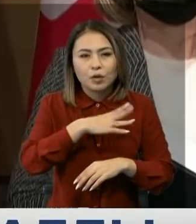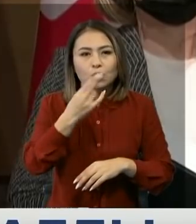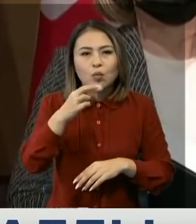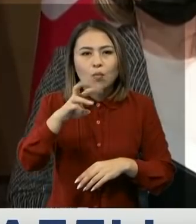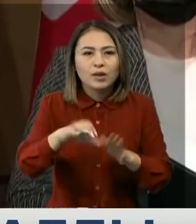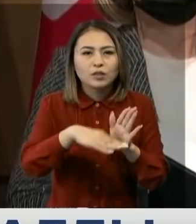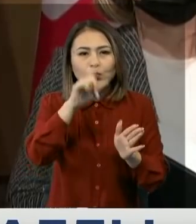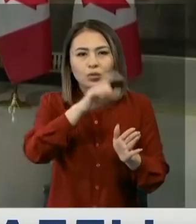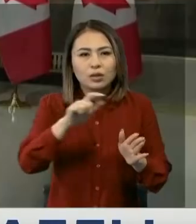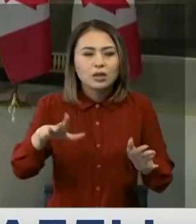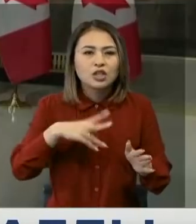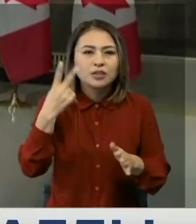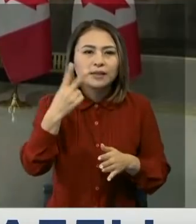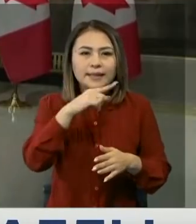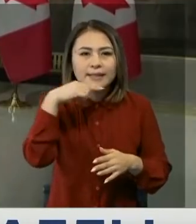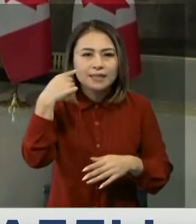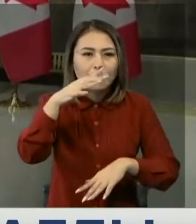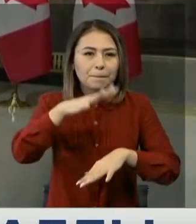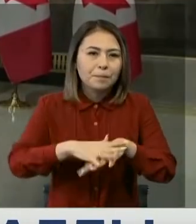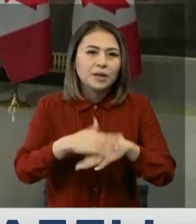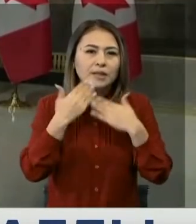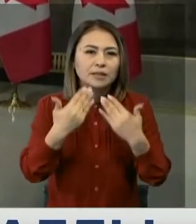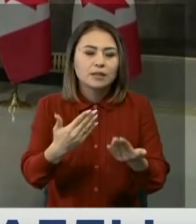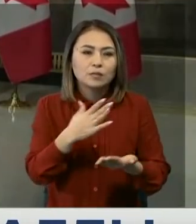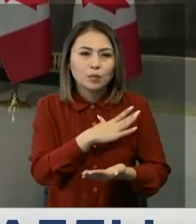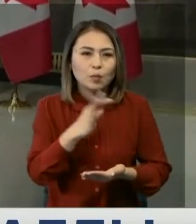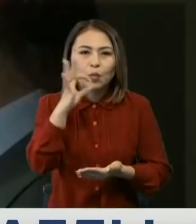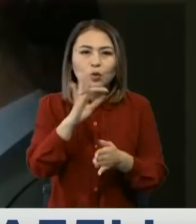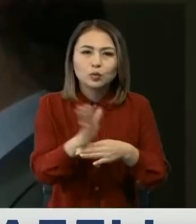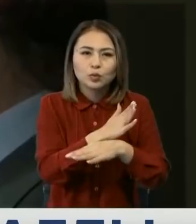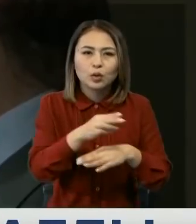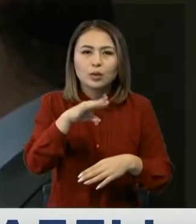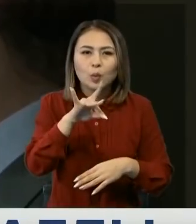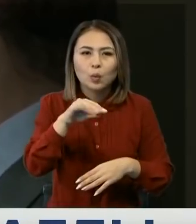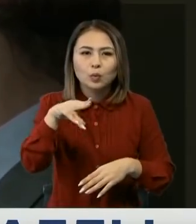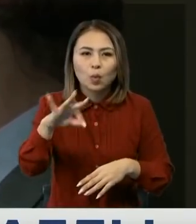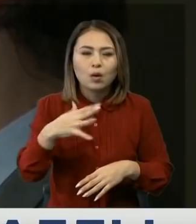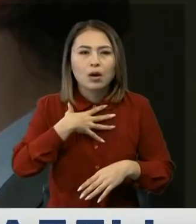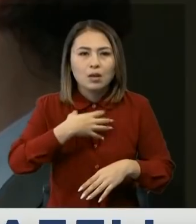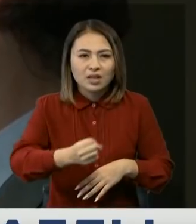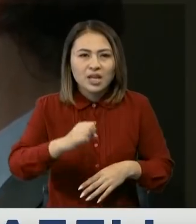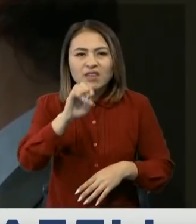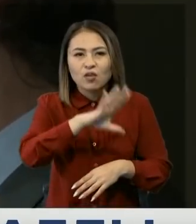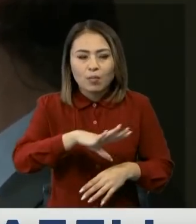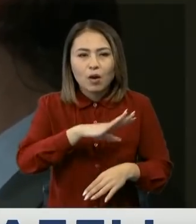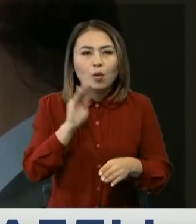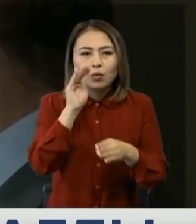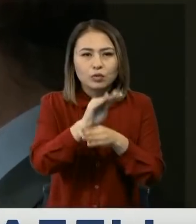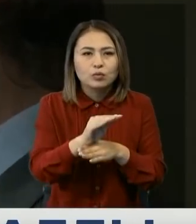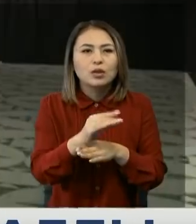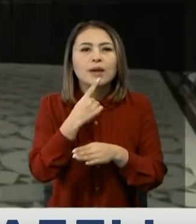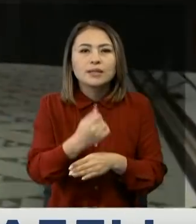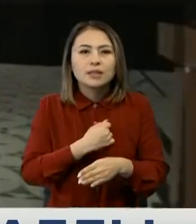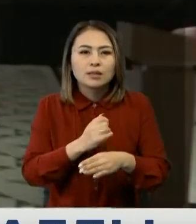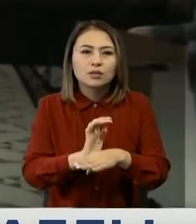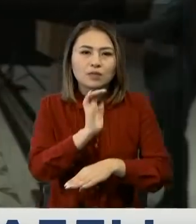дума депутаттарымен екі ресейлік банкке де енгізілді. Бұдан бөлек Трюдо Канада Еуропаға қосымша әскерін жіберетінін атап